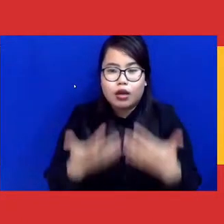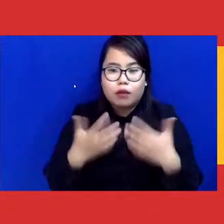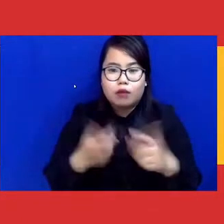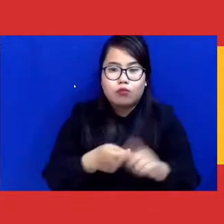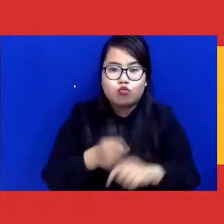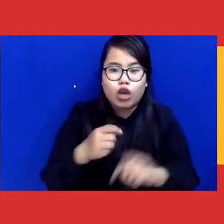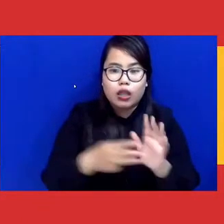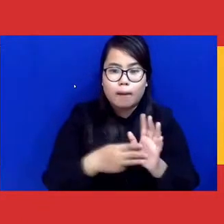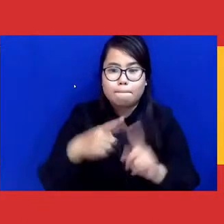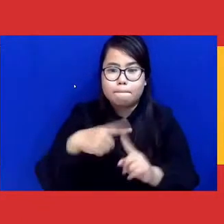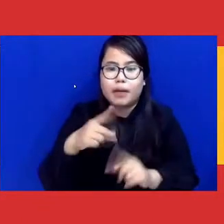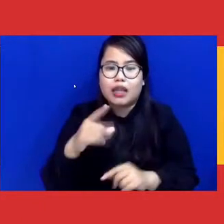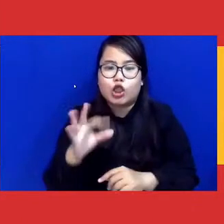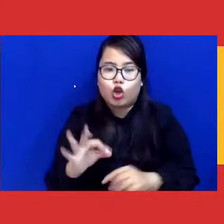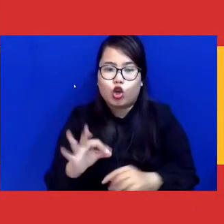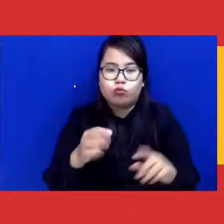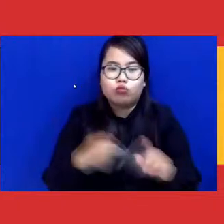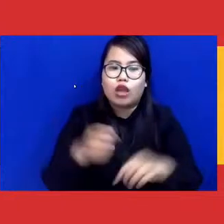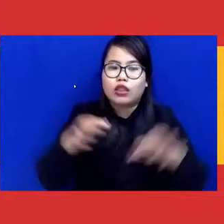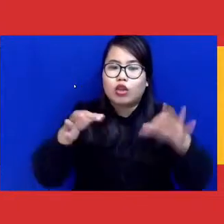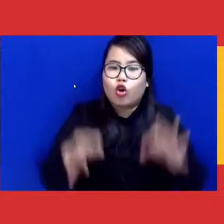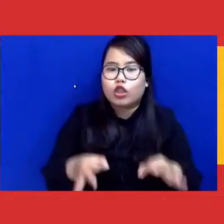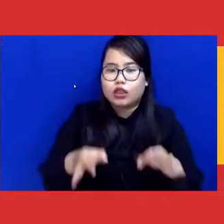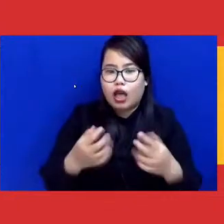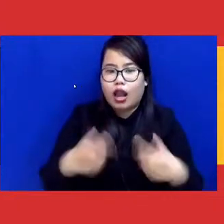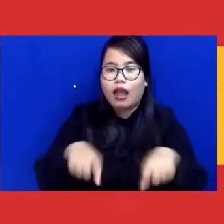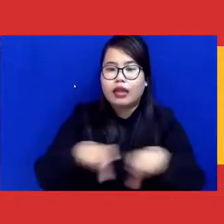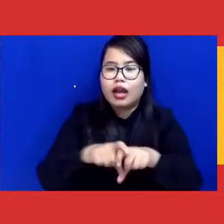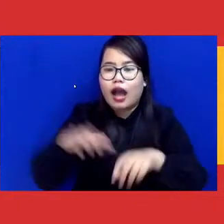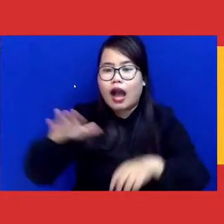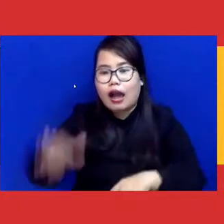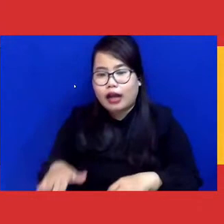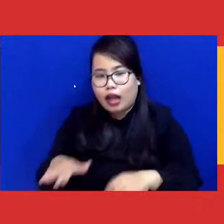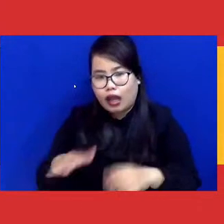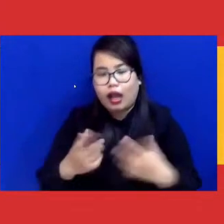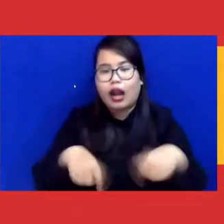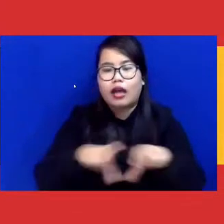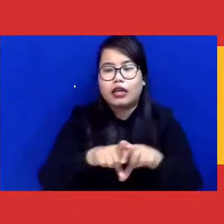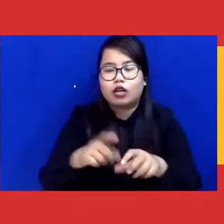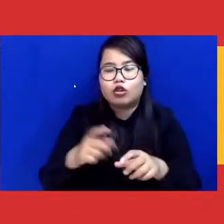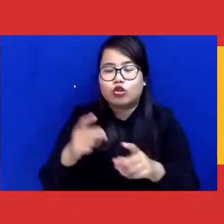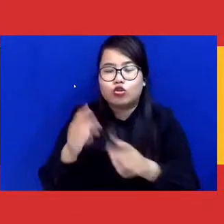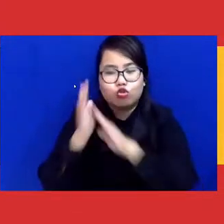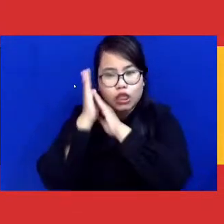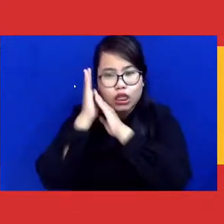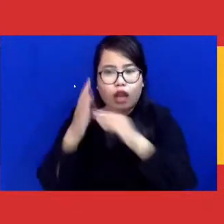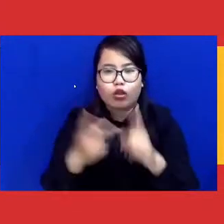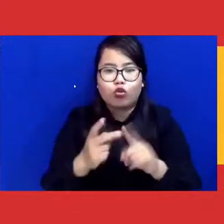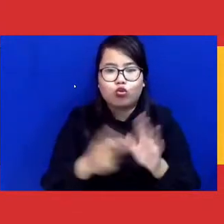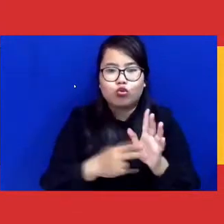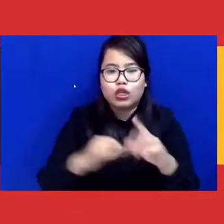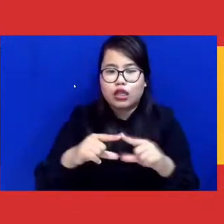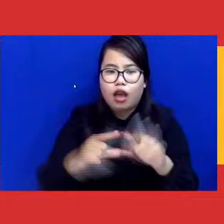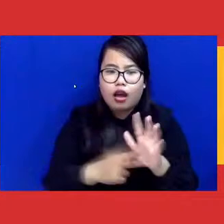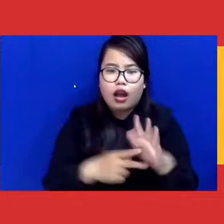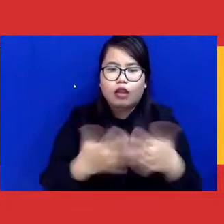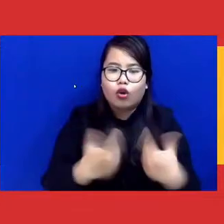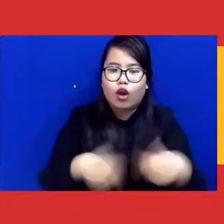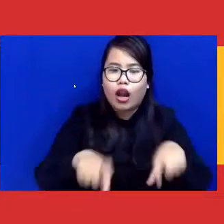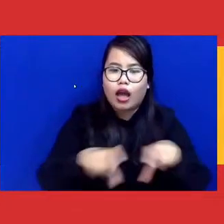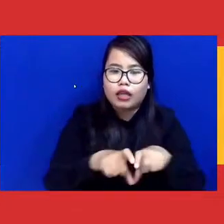membuat Metro menjadi kota layak anak, kota layak huni, ya, kota yang ramah, kota yang memikirkan pembangunan